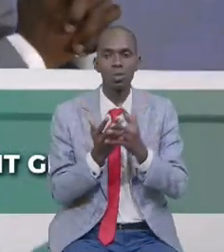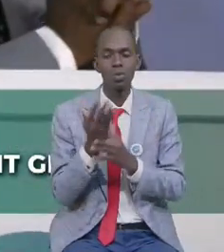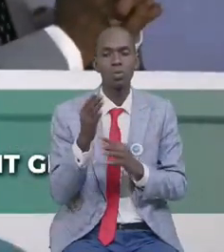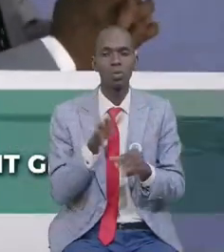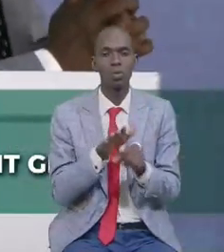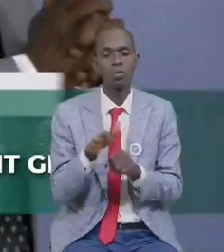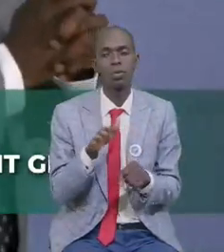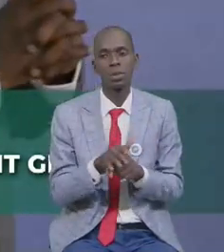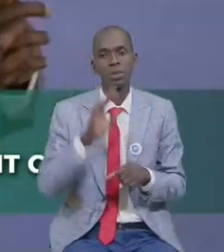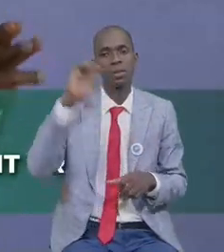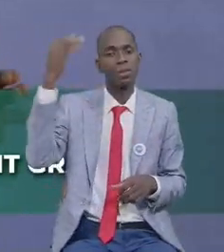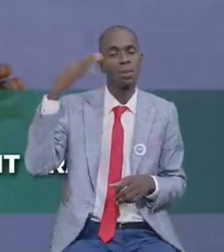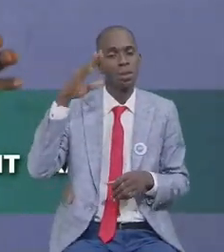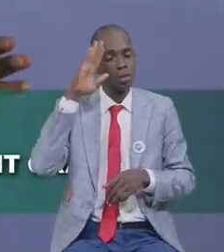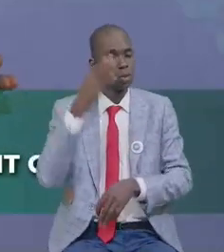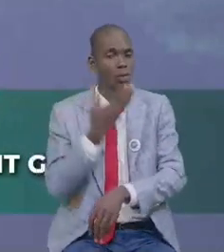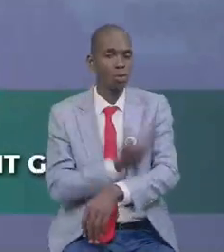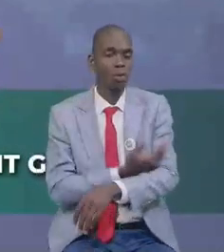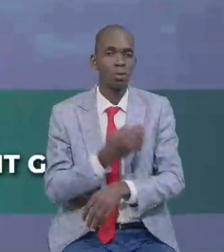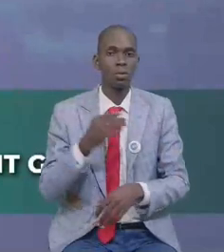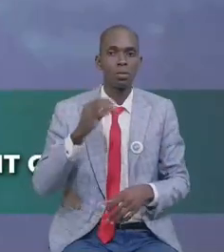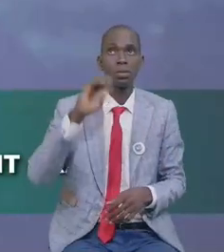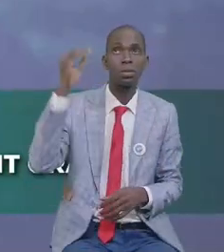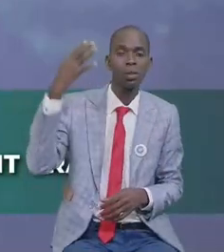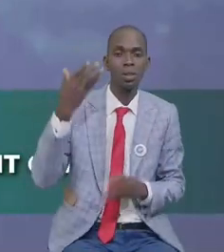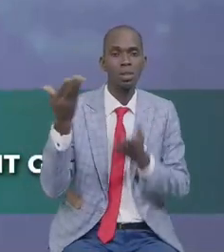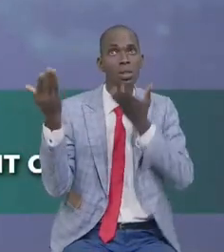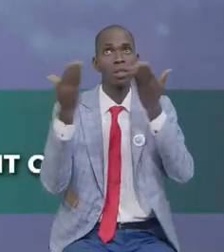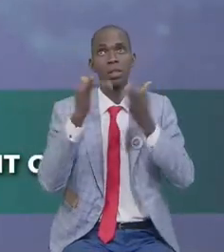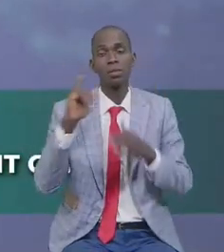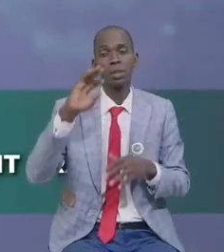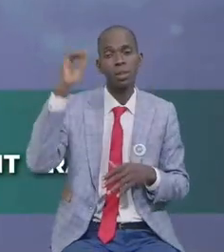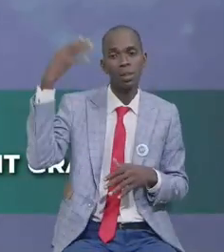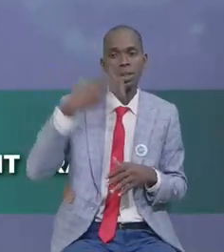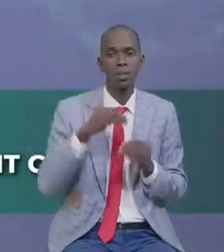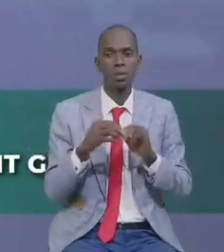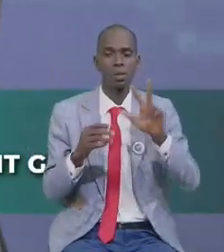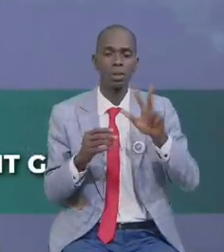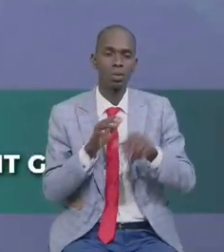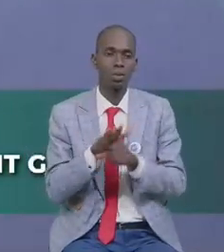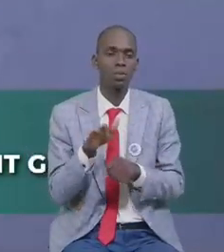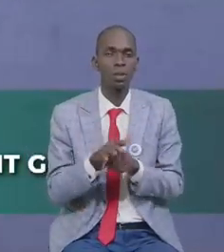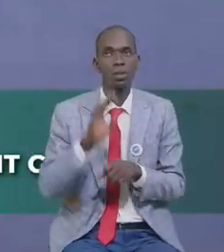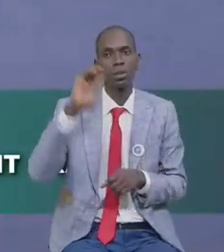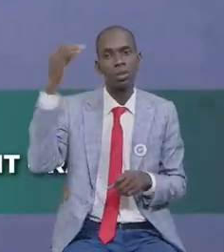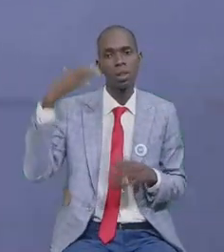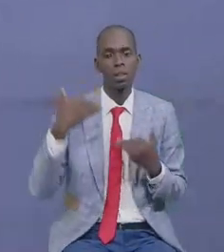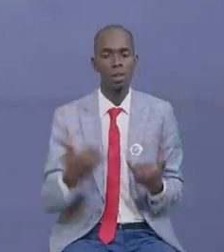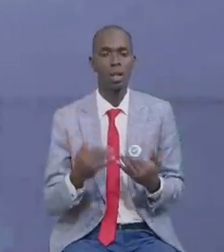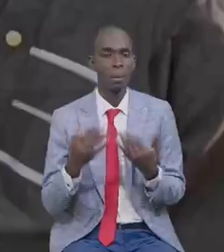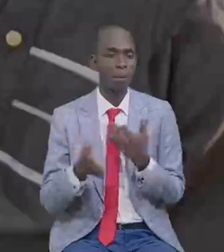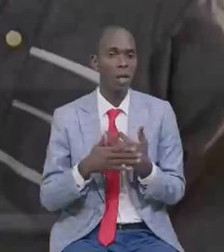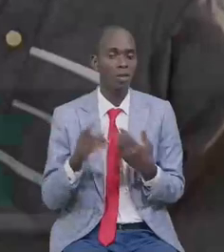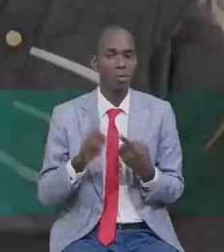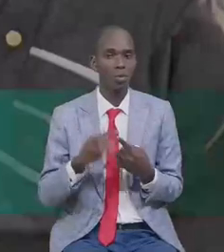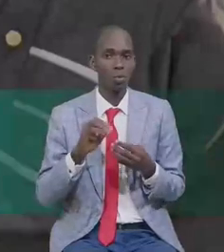suffisante. La grâce de la filiation, la grâce du service et la grâce suffisante. Premier élément maintenant,